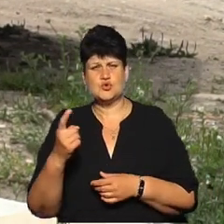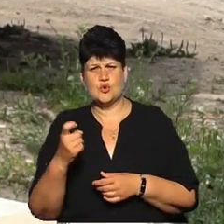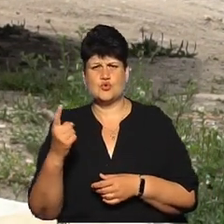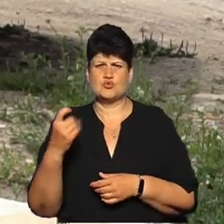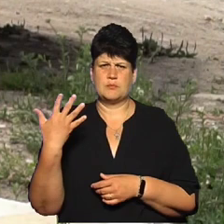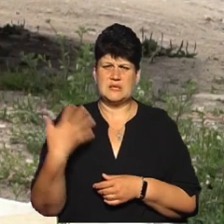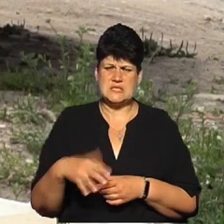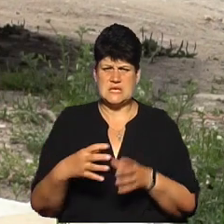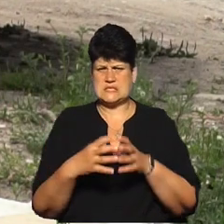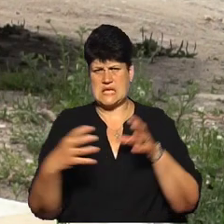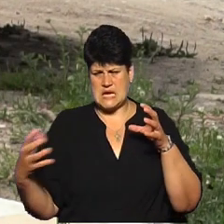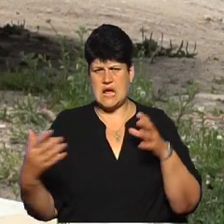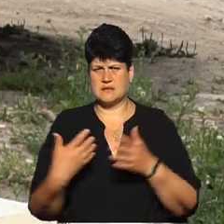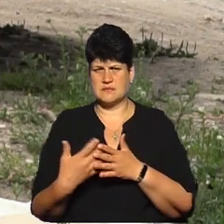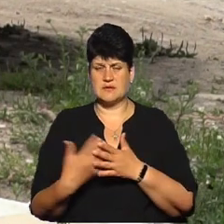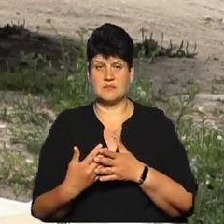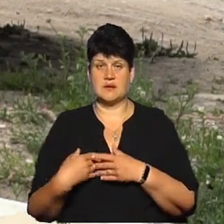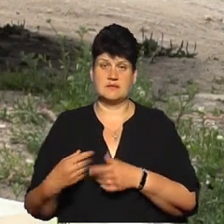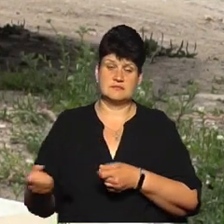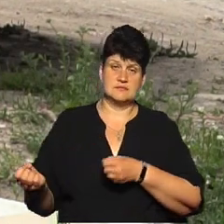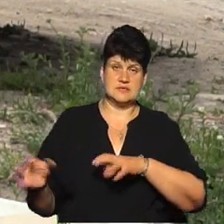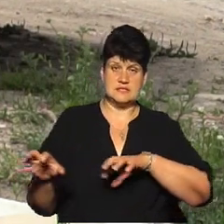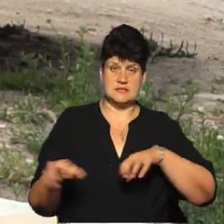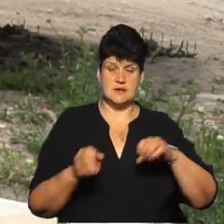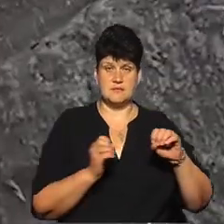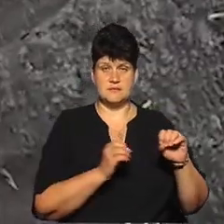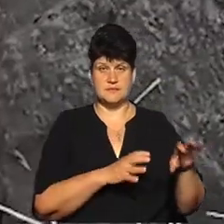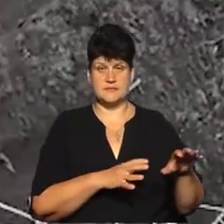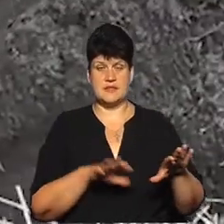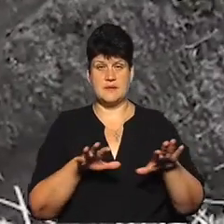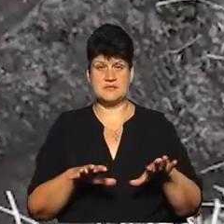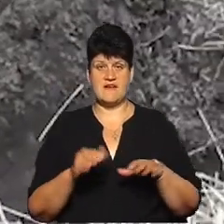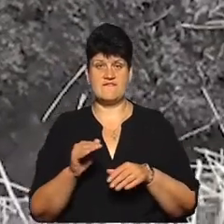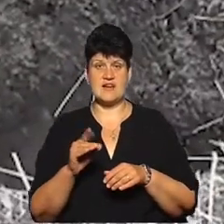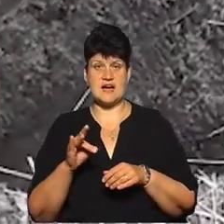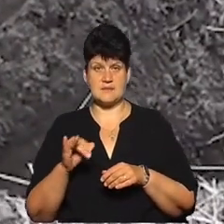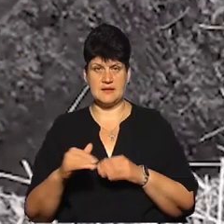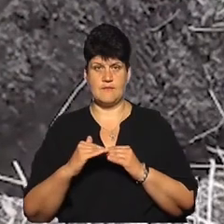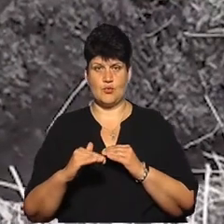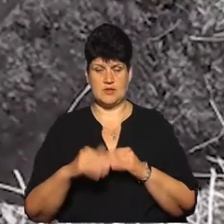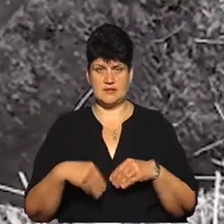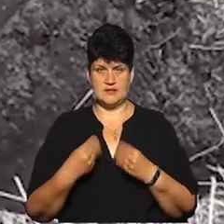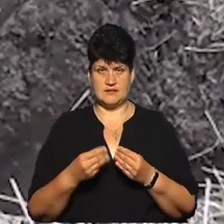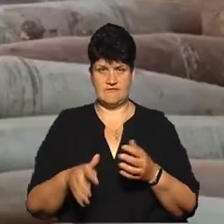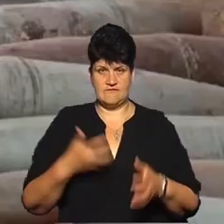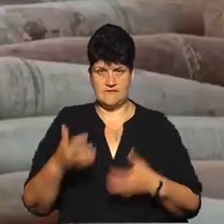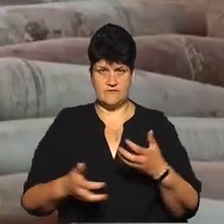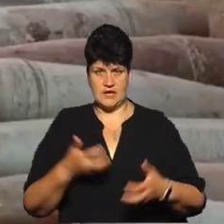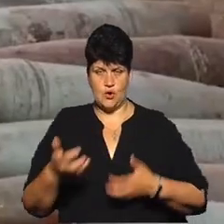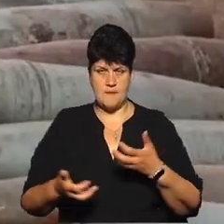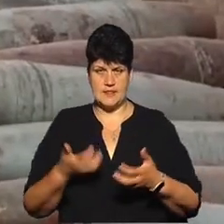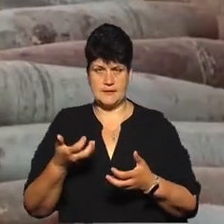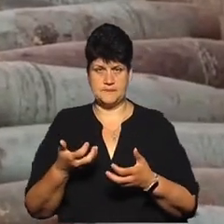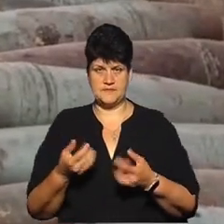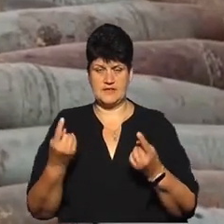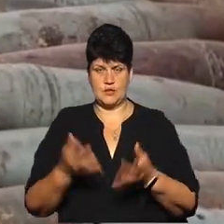залежності від їх калібру, ми вивозили, там нам місцеві фермери відвели поле, викопали за допомогою екскаватора великі котловани,